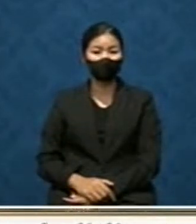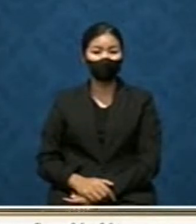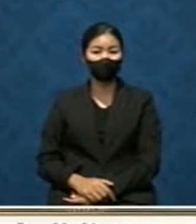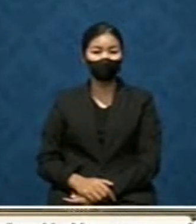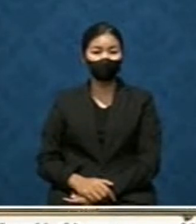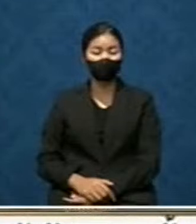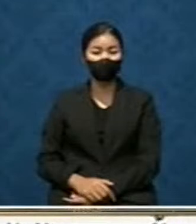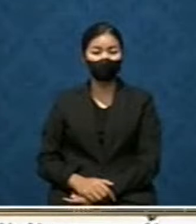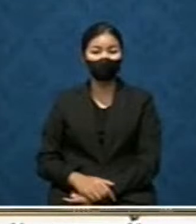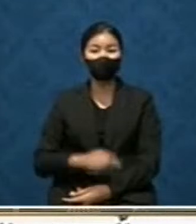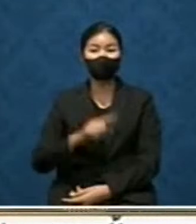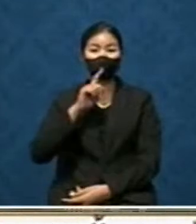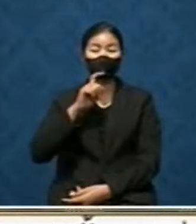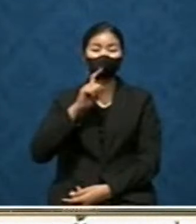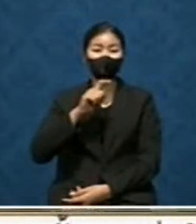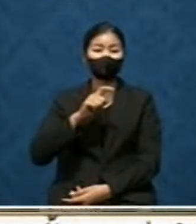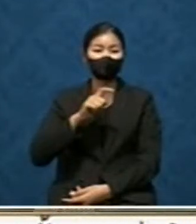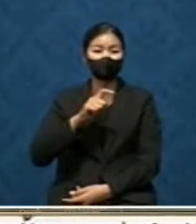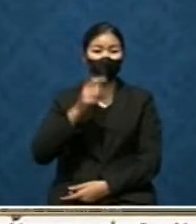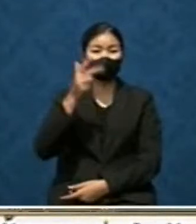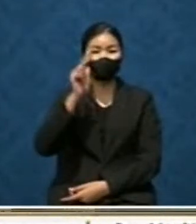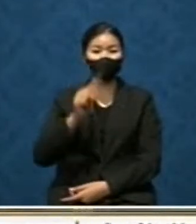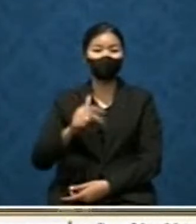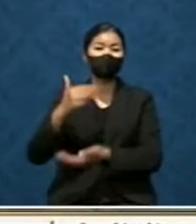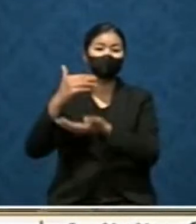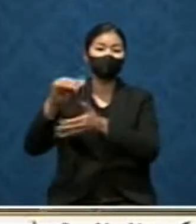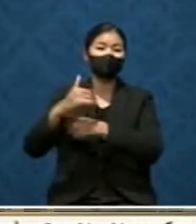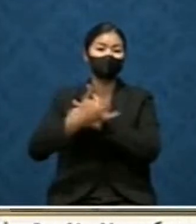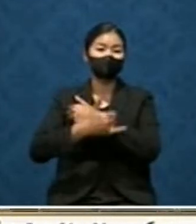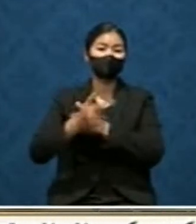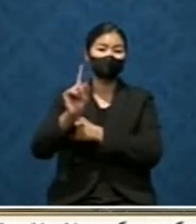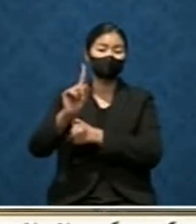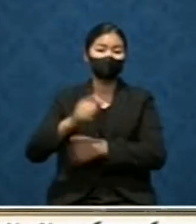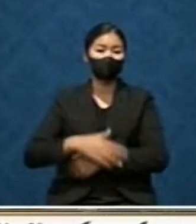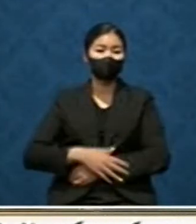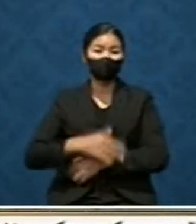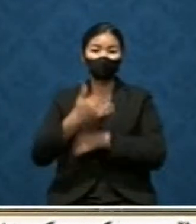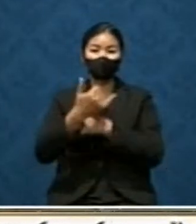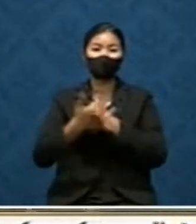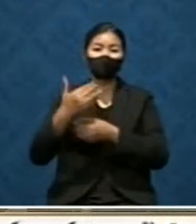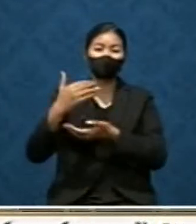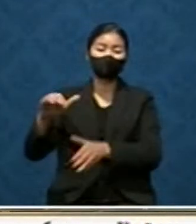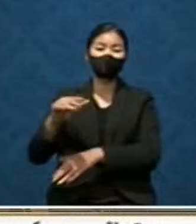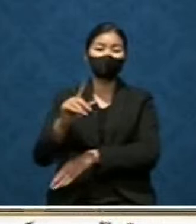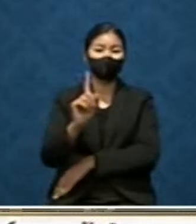ท่านจะส่งอไปปเทศไหนครั ตอบอกครัถามหนึ่ ประเทศไหนครัทจะส่งออก